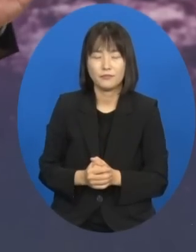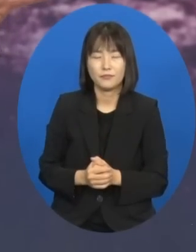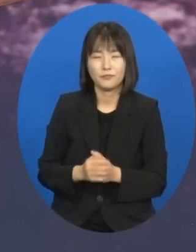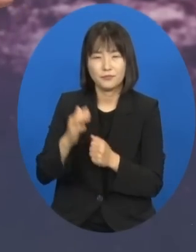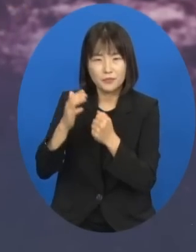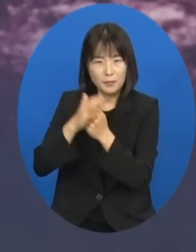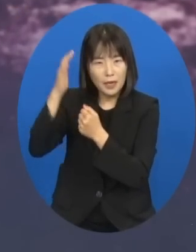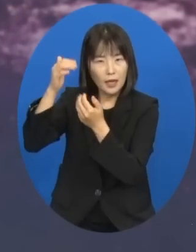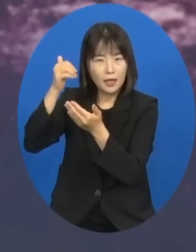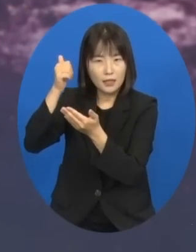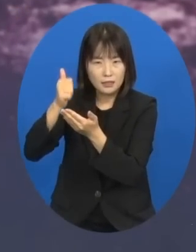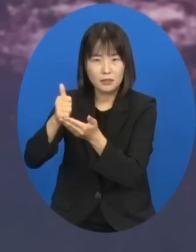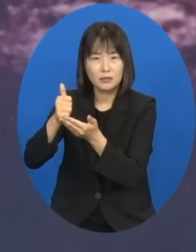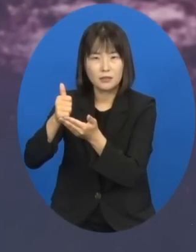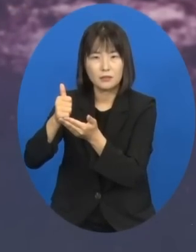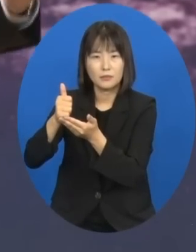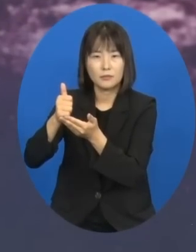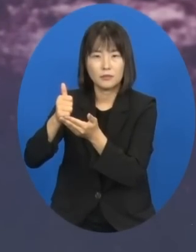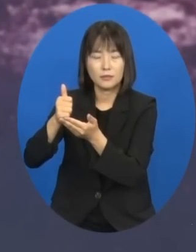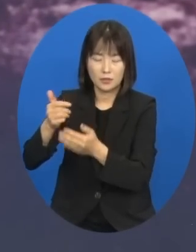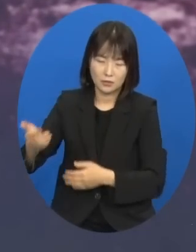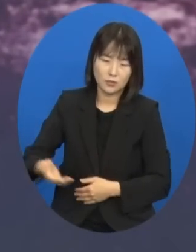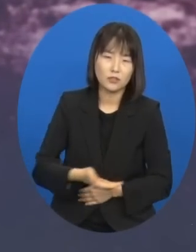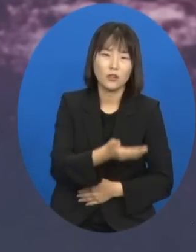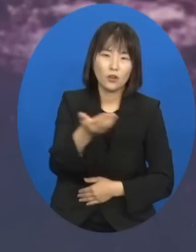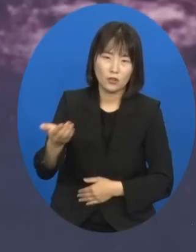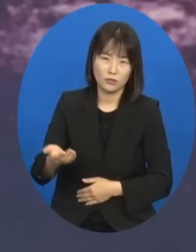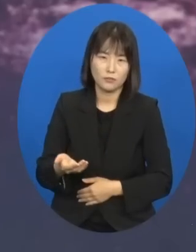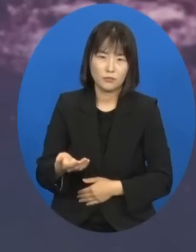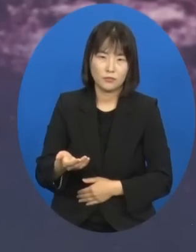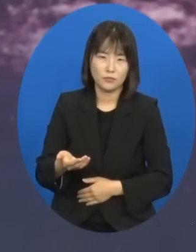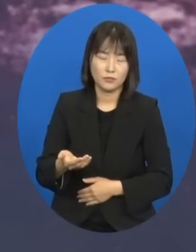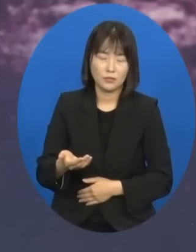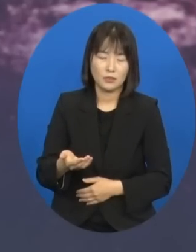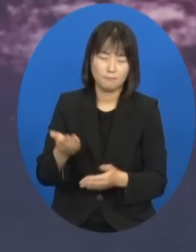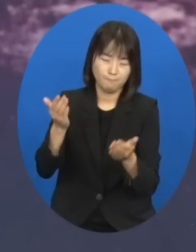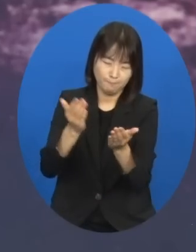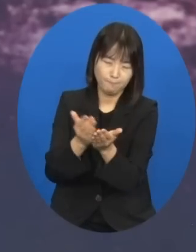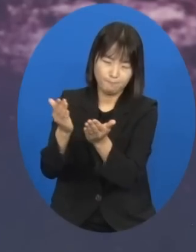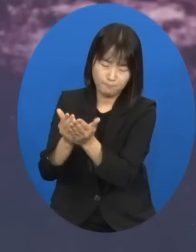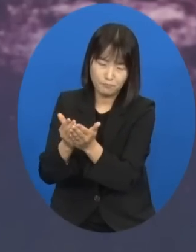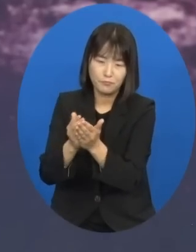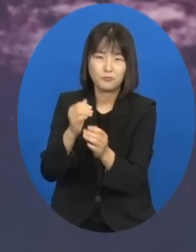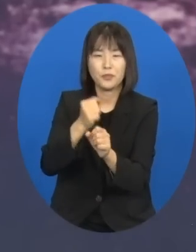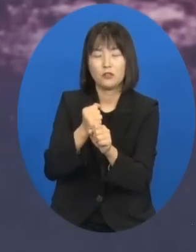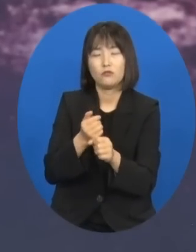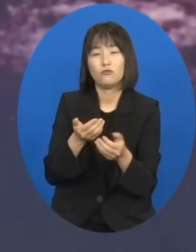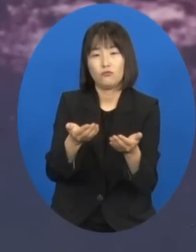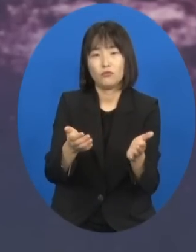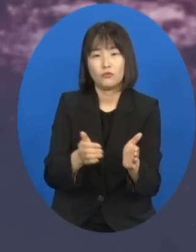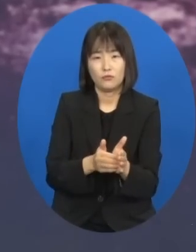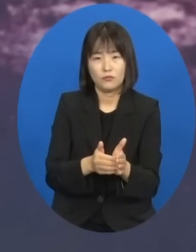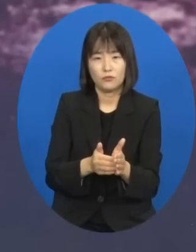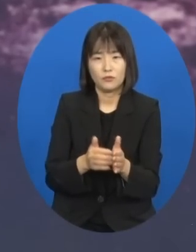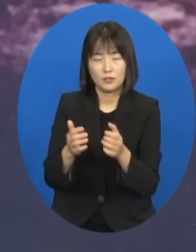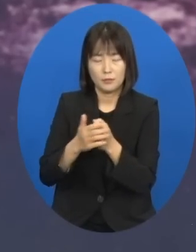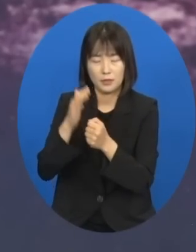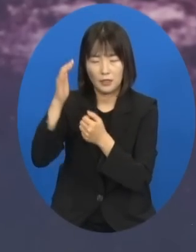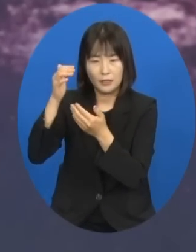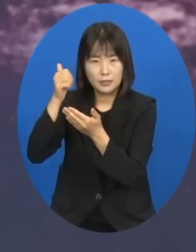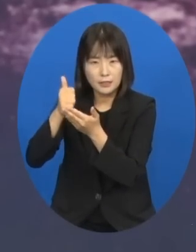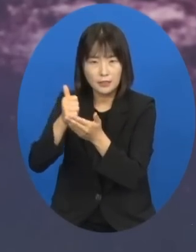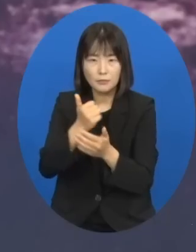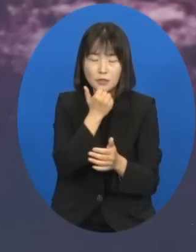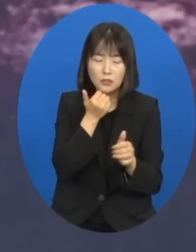것에 알맞게 저와 우리 여러분 모두를 지으셨다는 것이죠. 그러므로 하나님이 이삭에게 주신 사명은